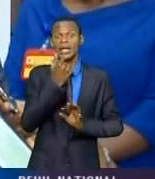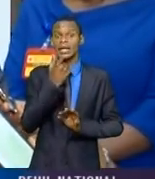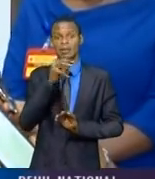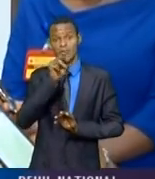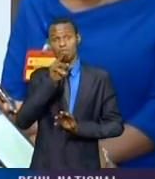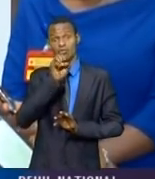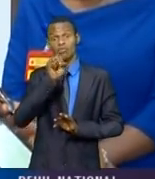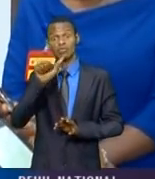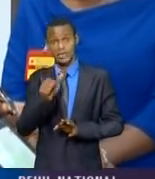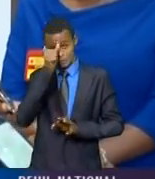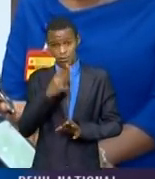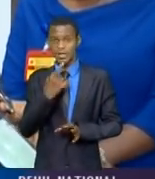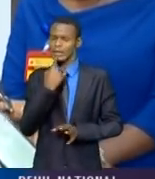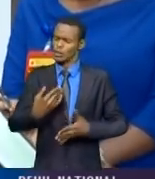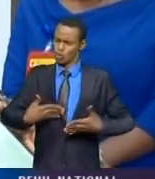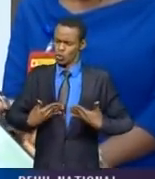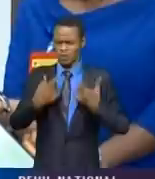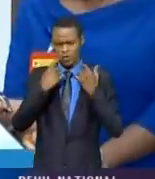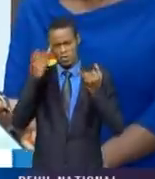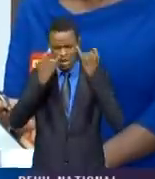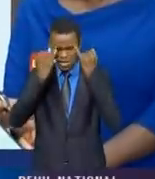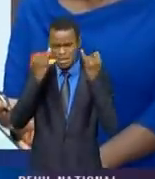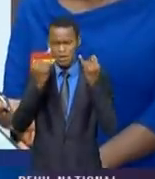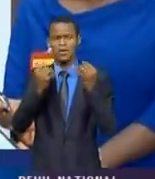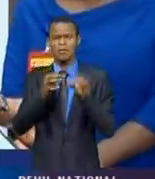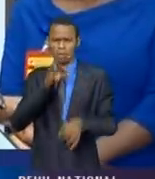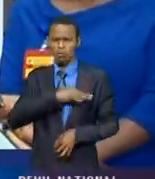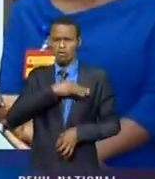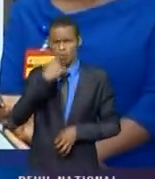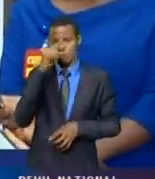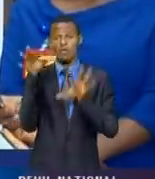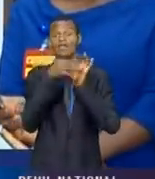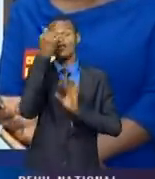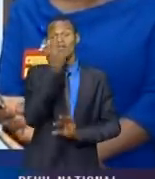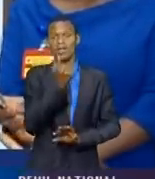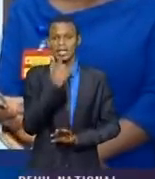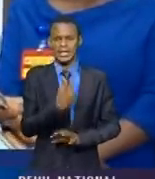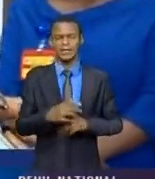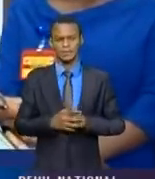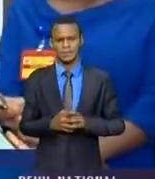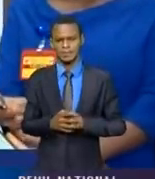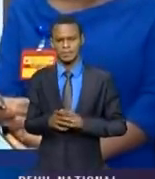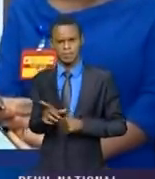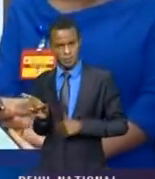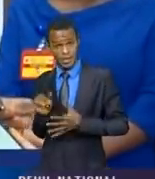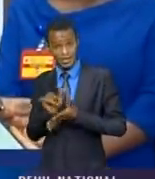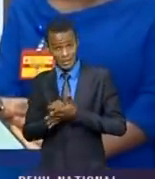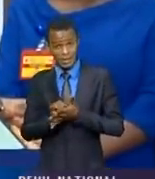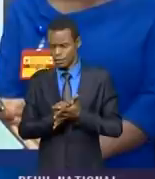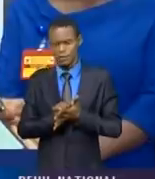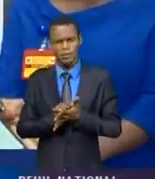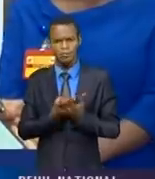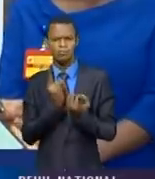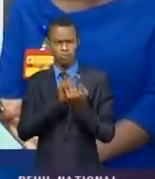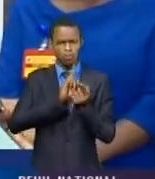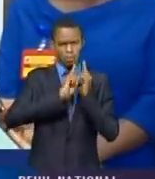sujets d'intérêt commun du continent africain se fit une occasion avec le président de faire un tour d'horizon de l'ensemble de des